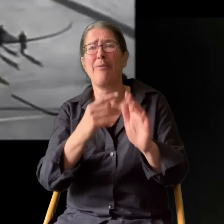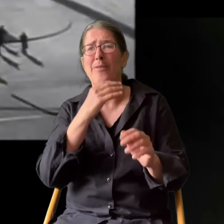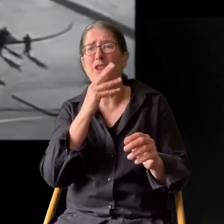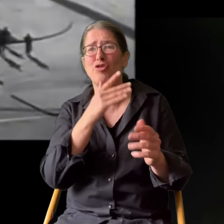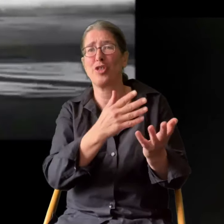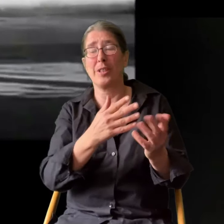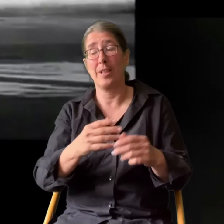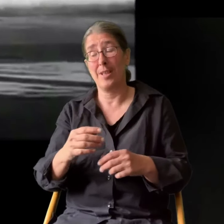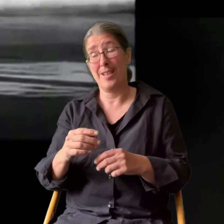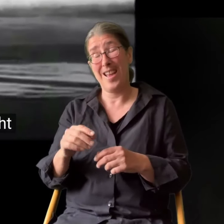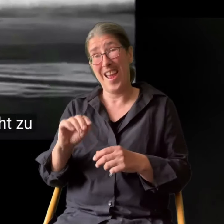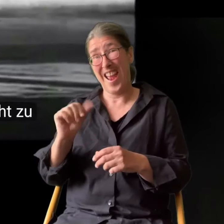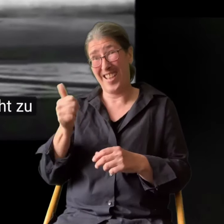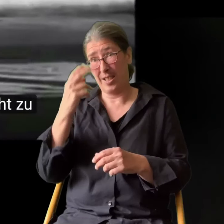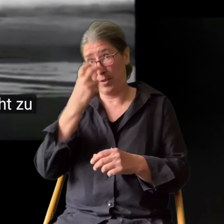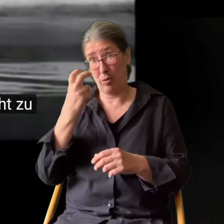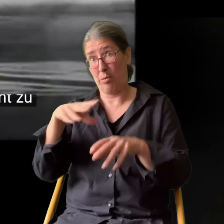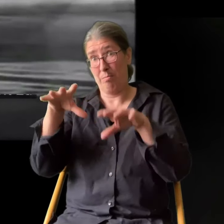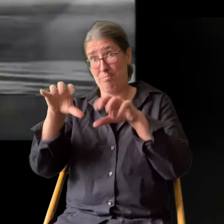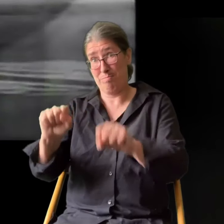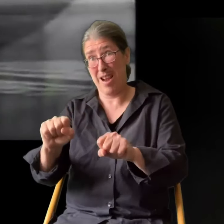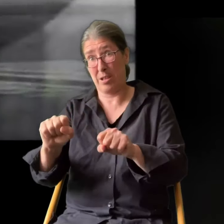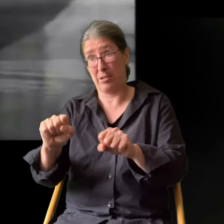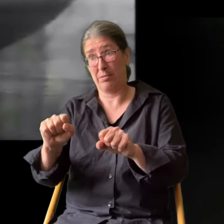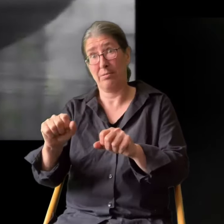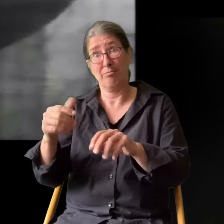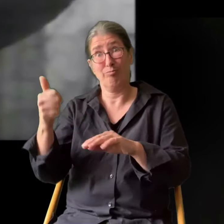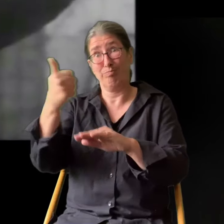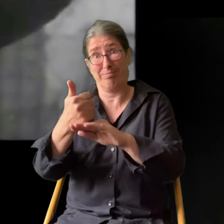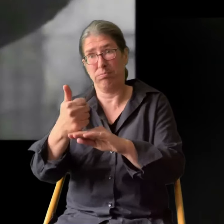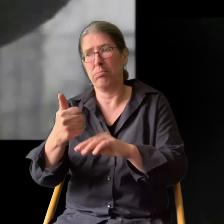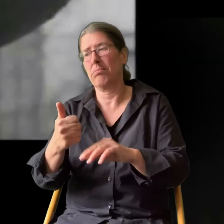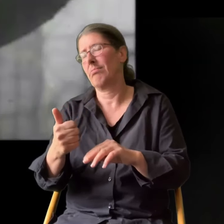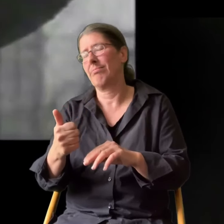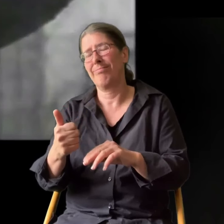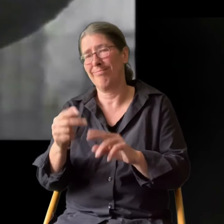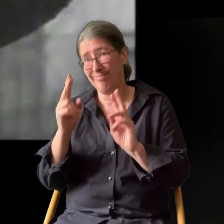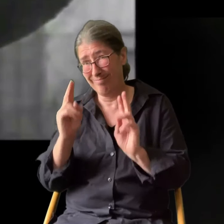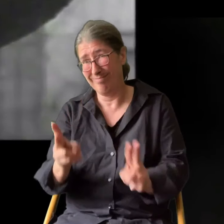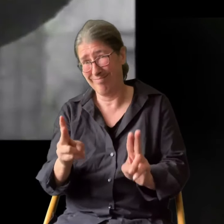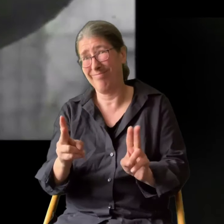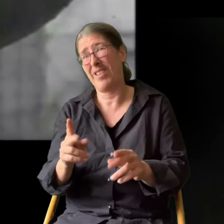Doch der erste Versuch, nach der Macht zu greifen, er verlief ganz anders.